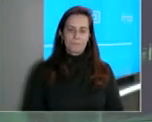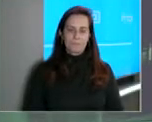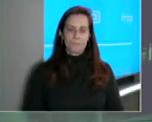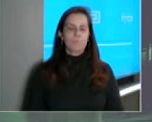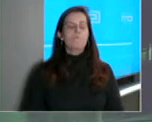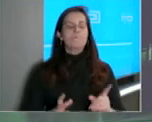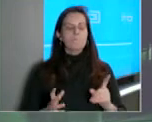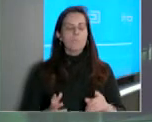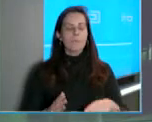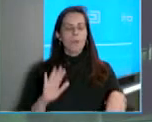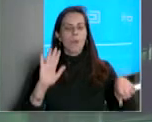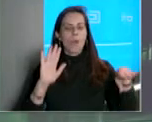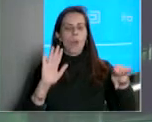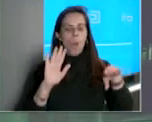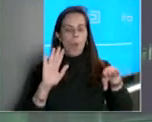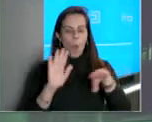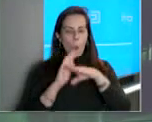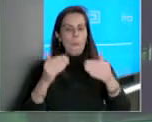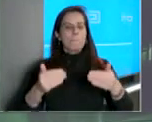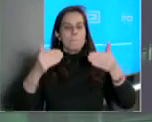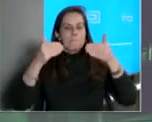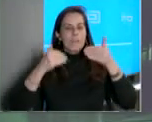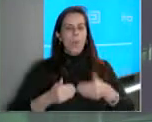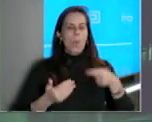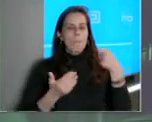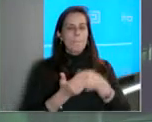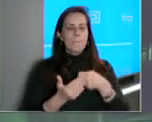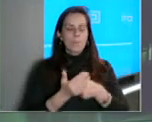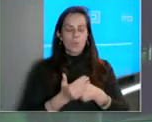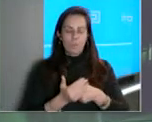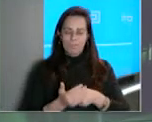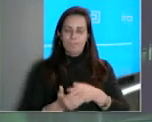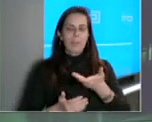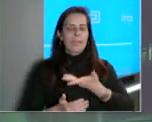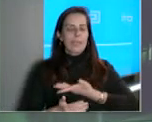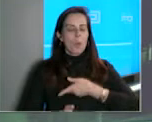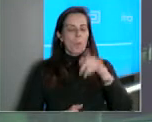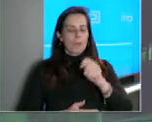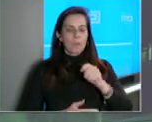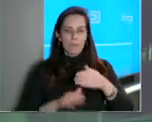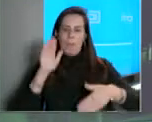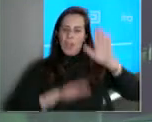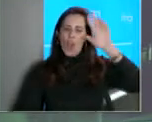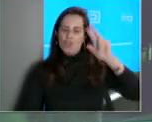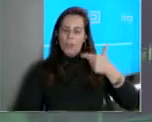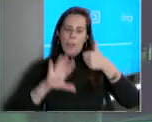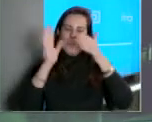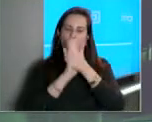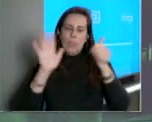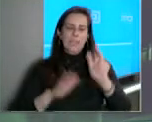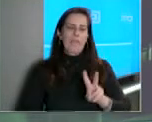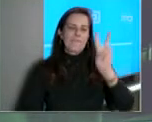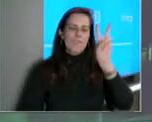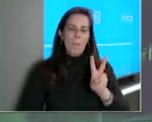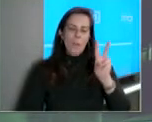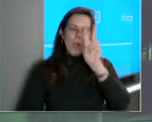חוק פינוי פיצוי, כך כונה חוק יישום תוכנית ההתנתקות, שהתקבל במליאת הכנסת בקריאה שלישית ב-16